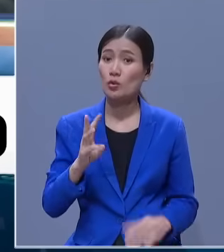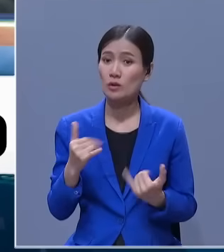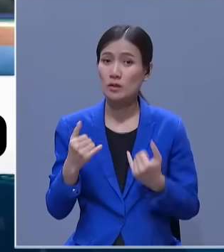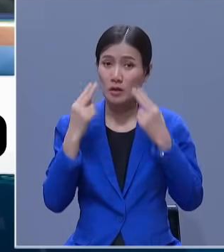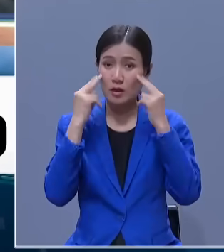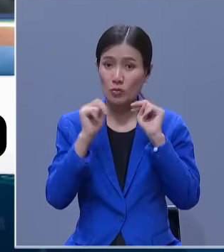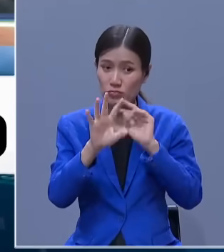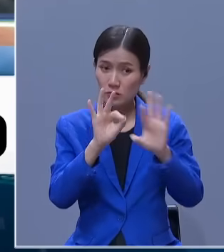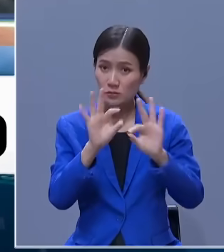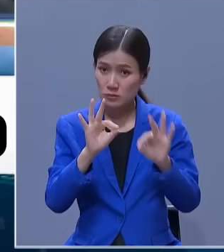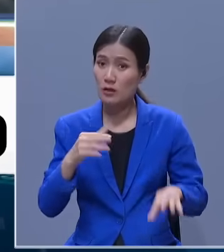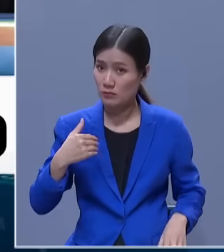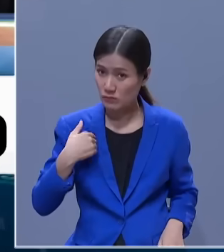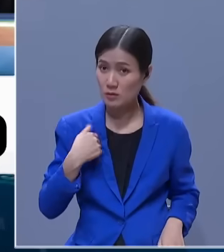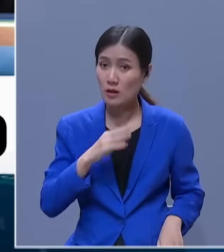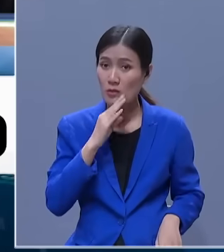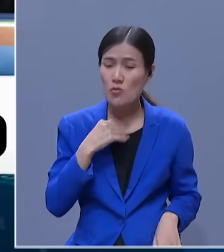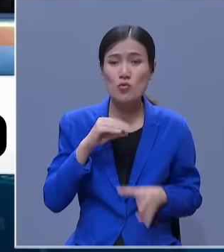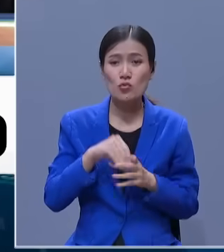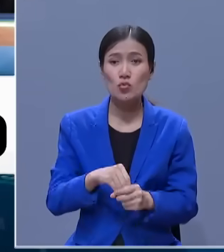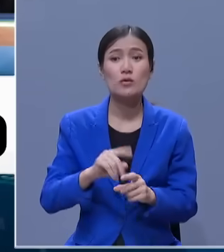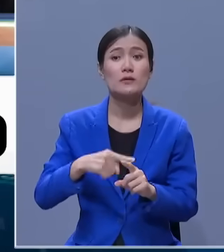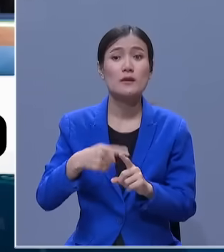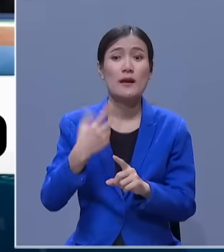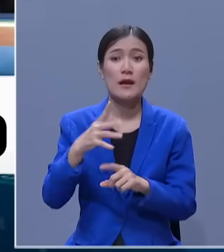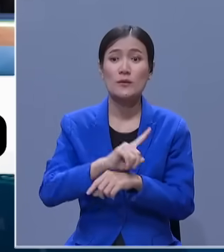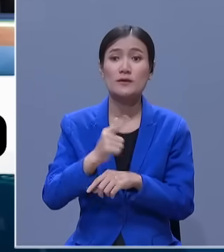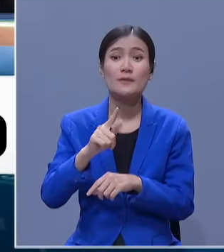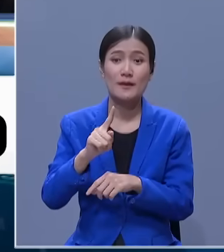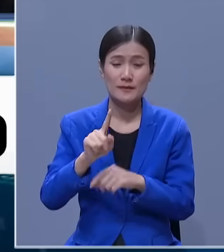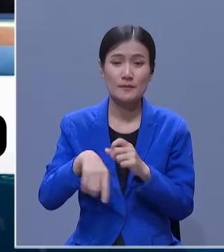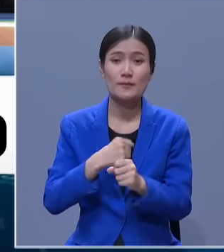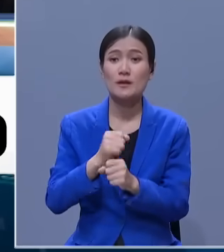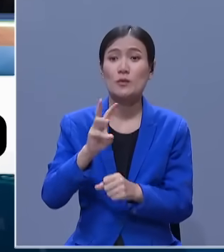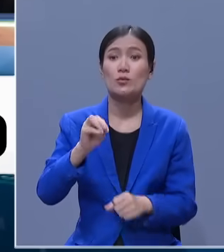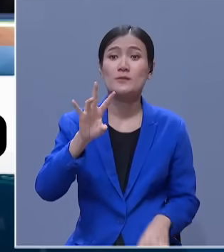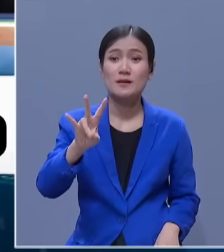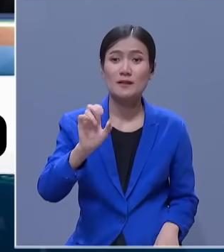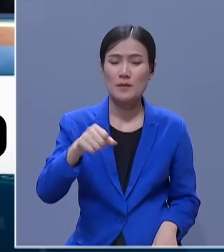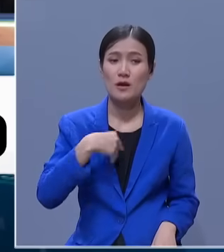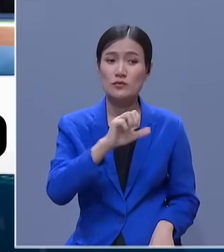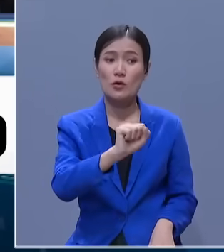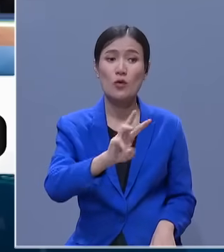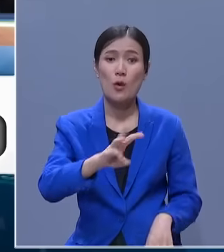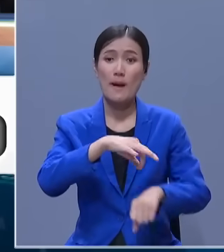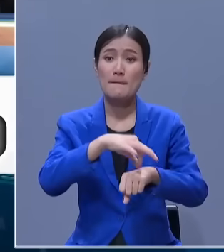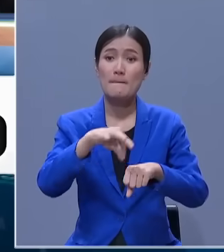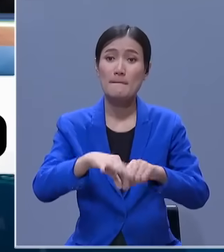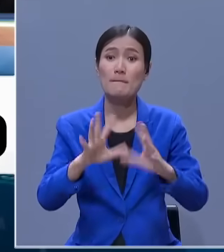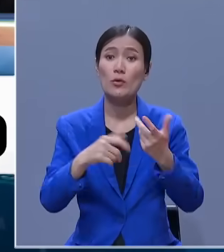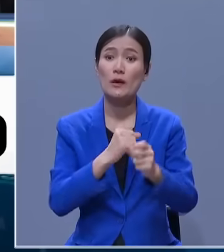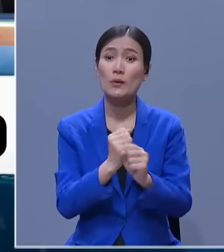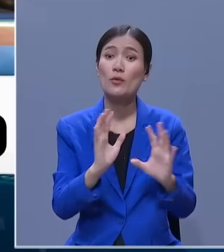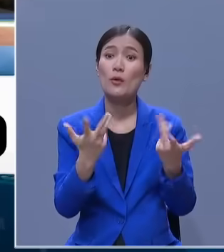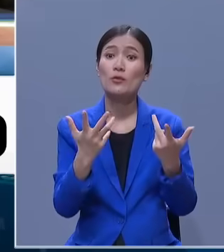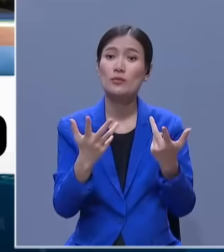นะครับถ้าอยู่ทะลุ11พฤษภาคม67ช่วงที่วุฒิสภาจะหมดวาระลงเนี่ยซึ่งก็เป็นไปได้ว่า